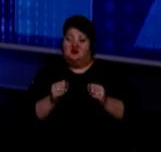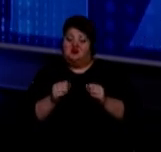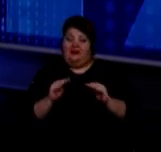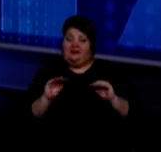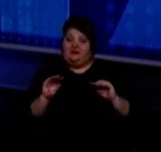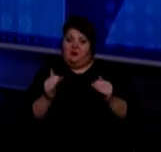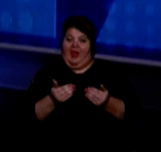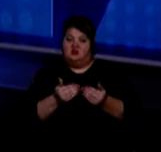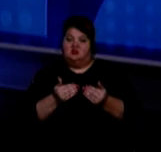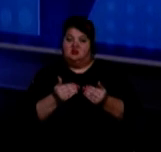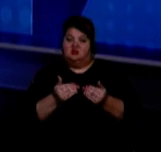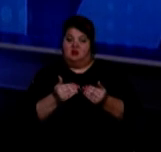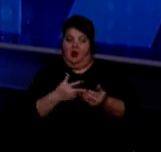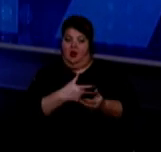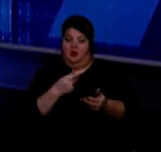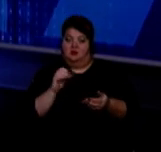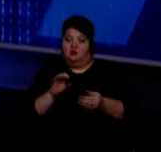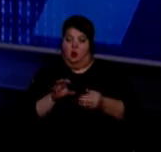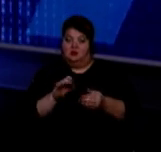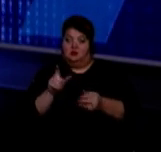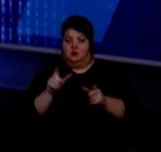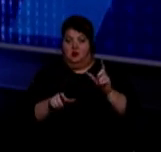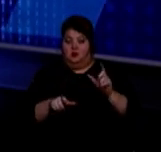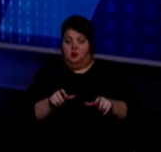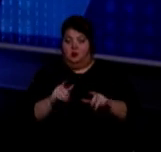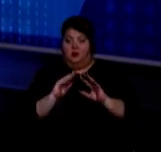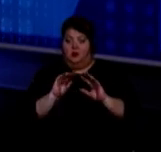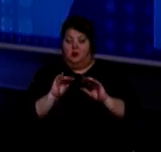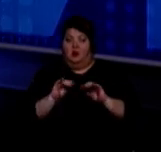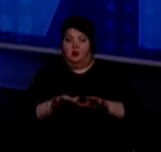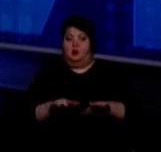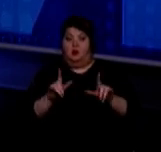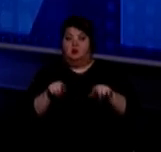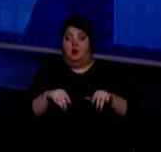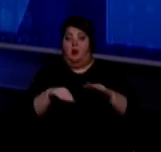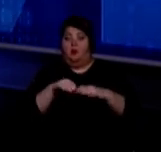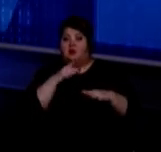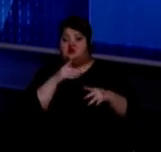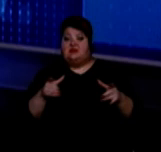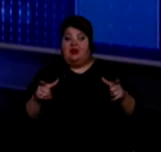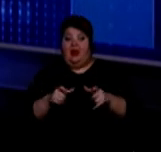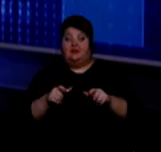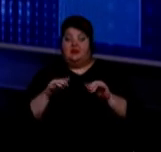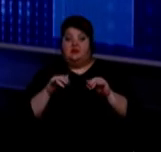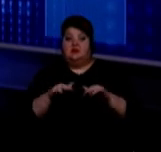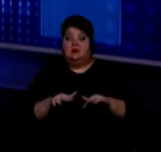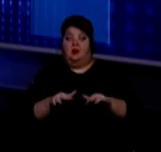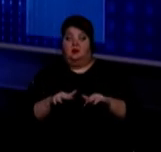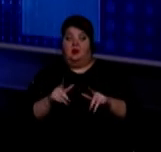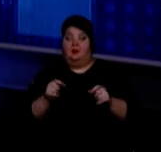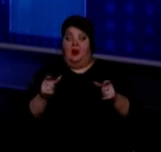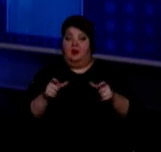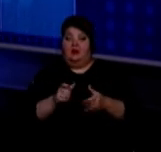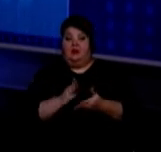зменшення донорського руху за рахунок того, що під час карантинних заходів на